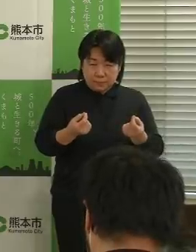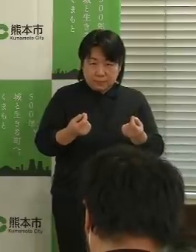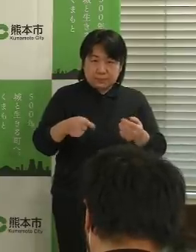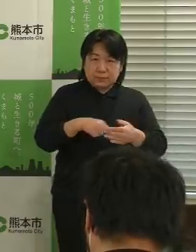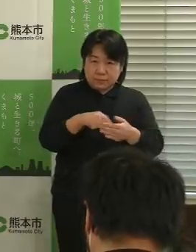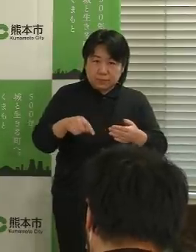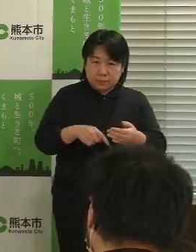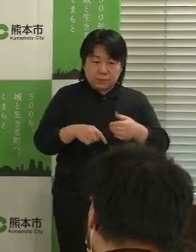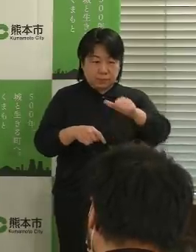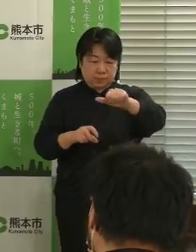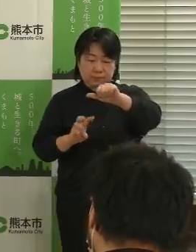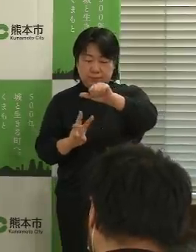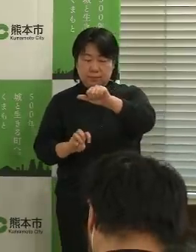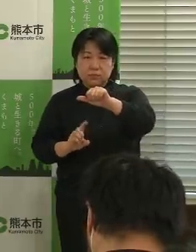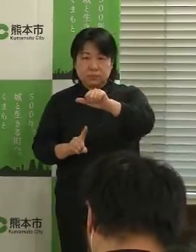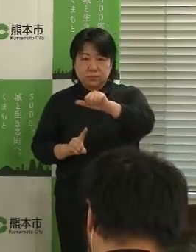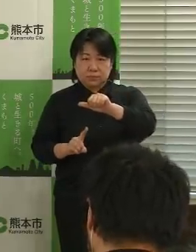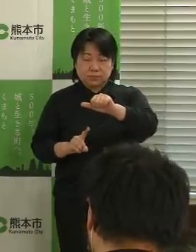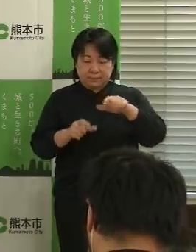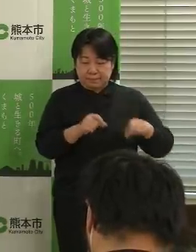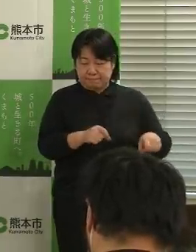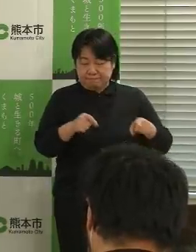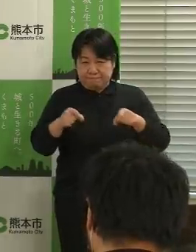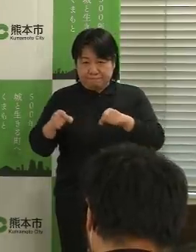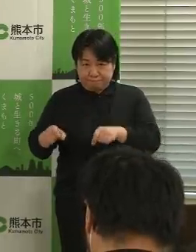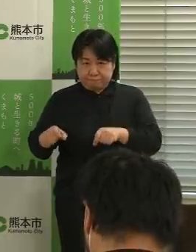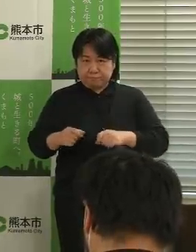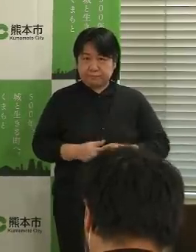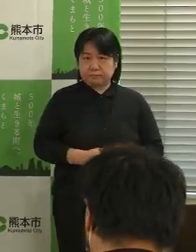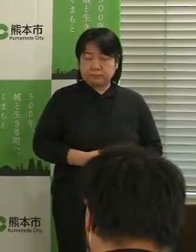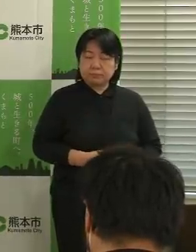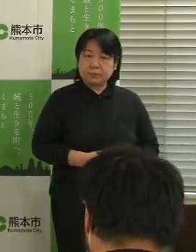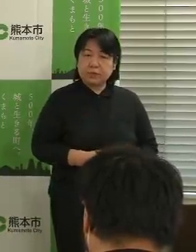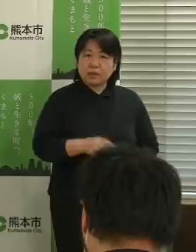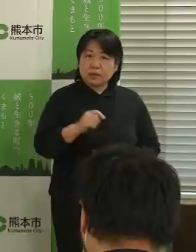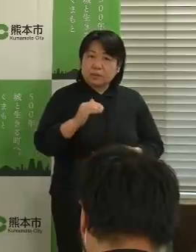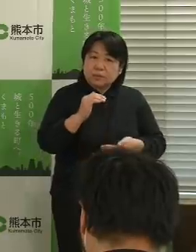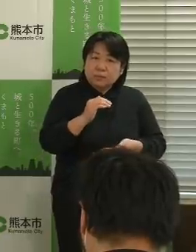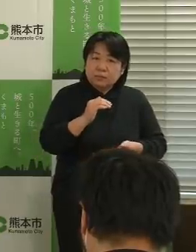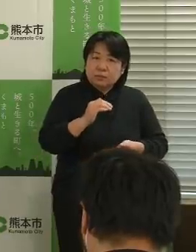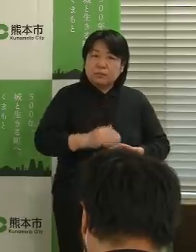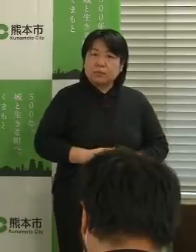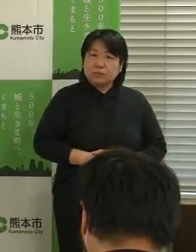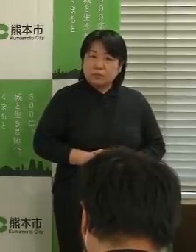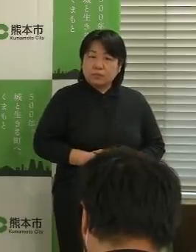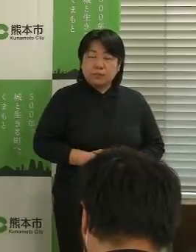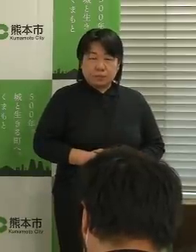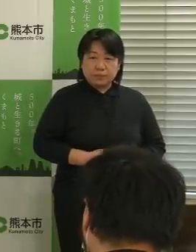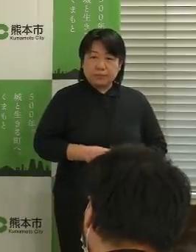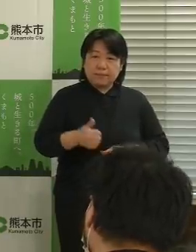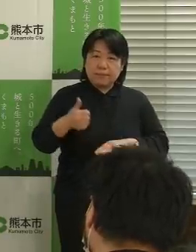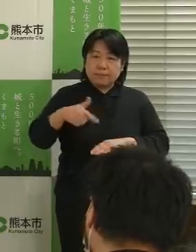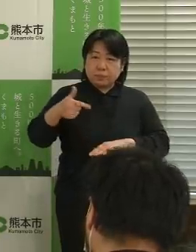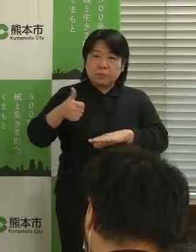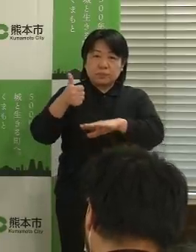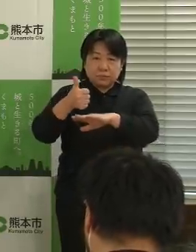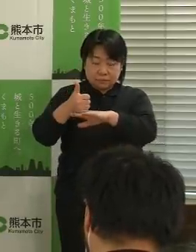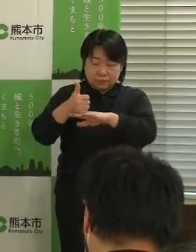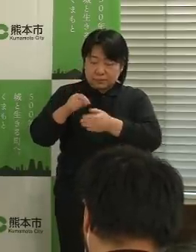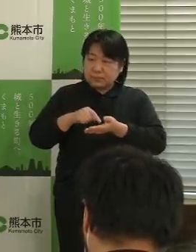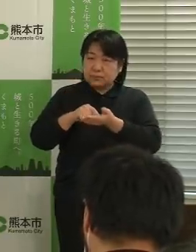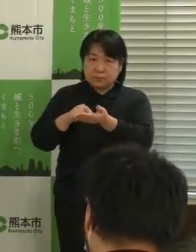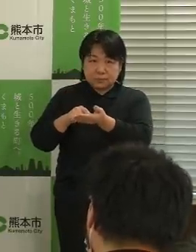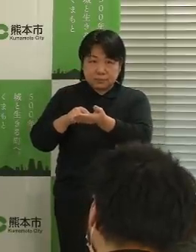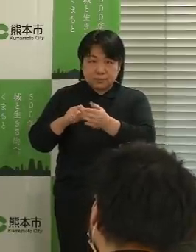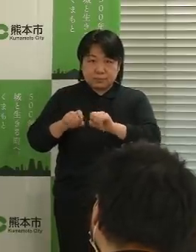5月31日まで延長するということでございます。でそのことを遠藤教育長の方に要請をいたしましたので